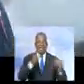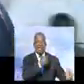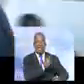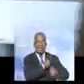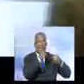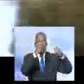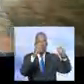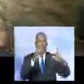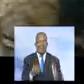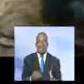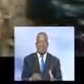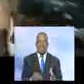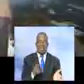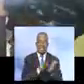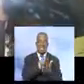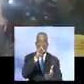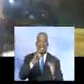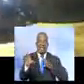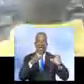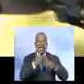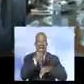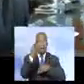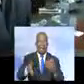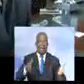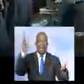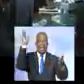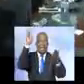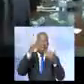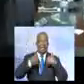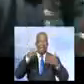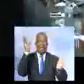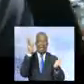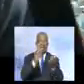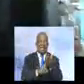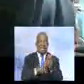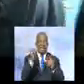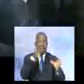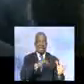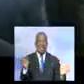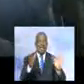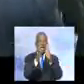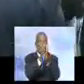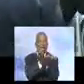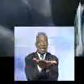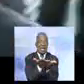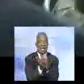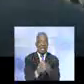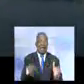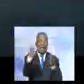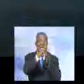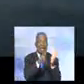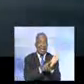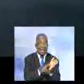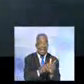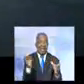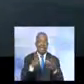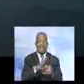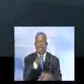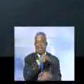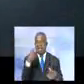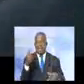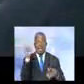cela intervient quelques heures seulement après la signature officielle à Ouagadougou de la charte de transition. Elle doit servir de feuille de route au